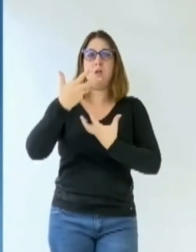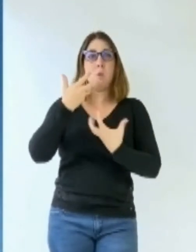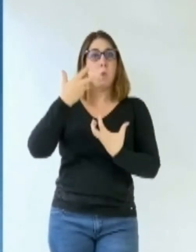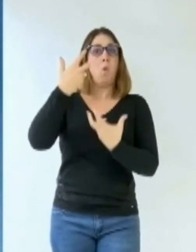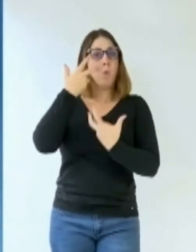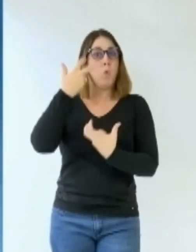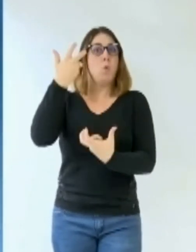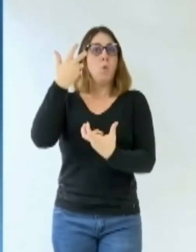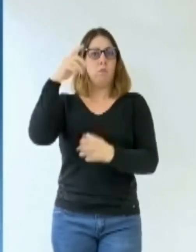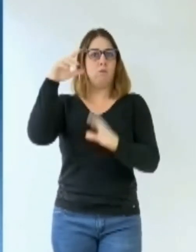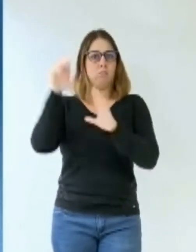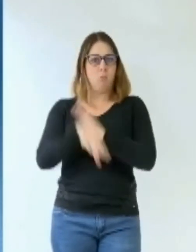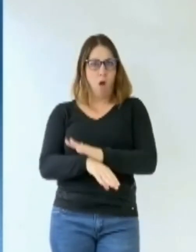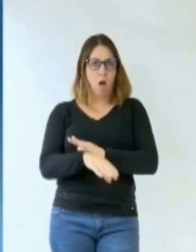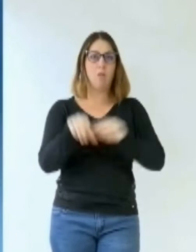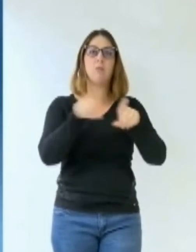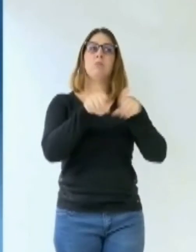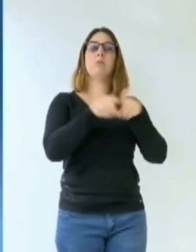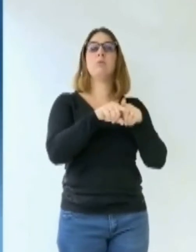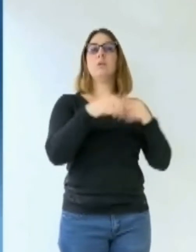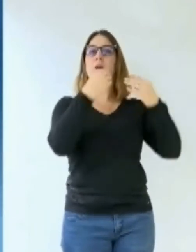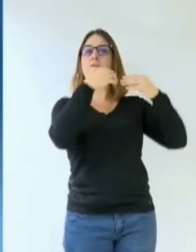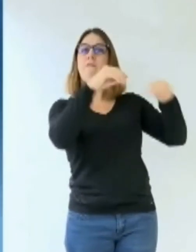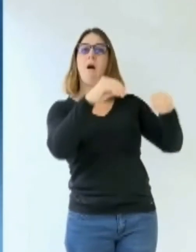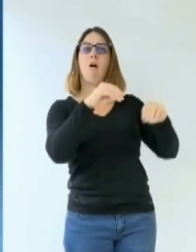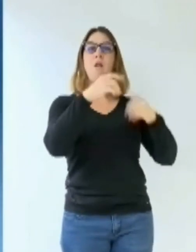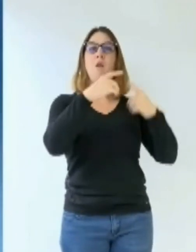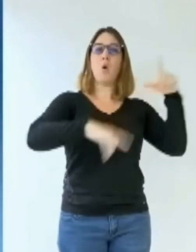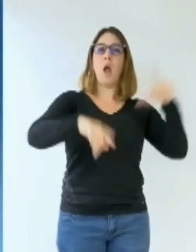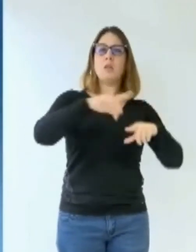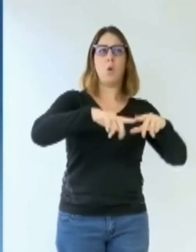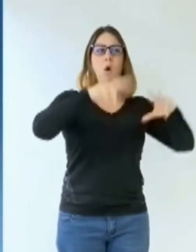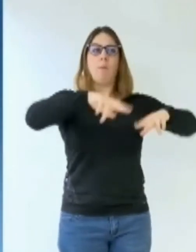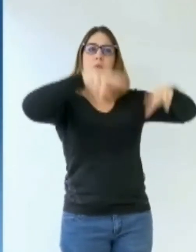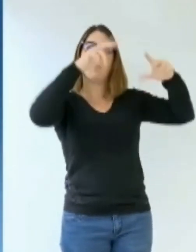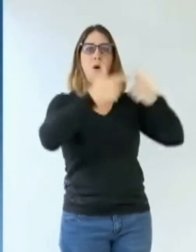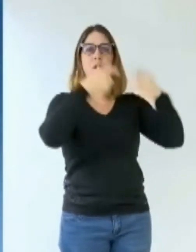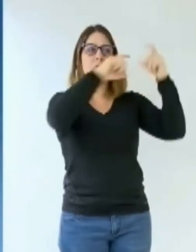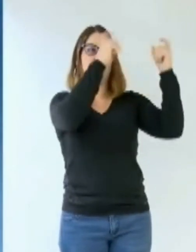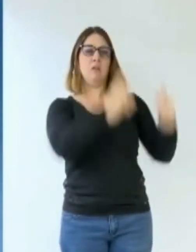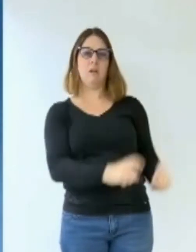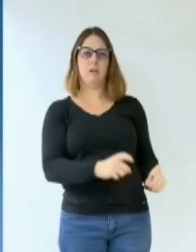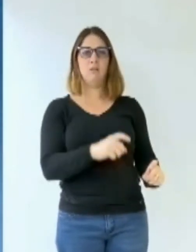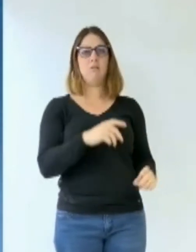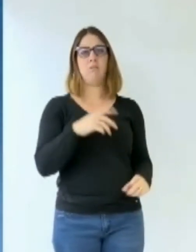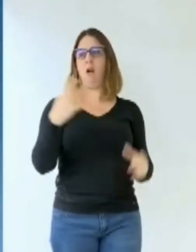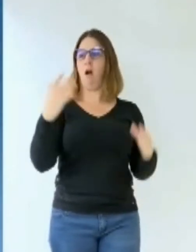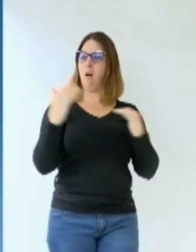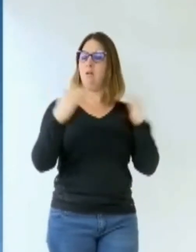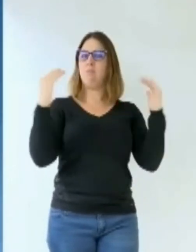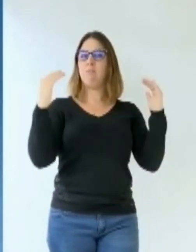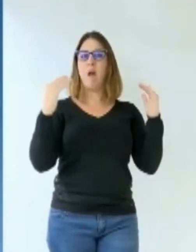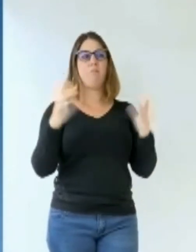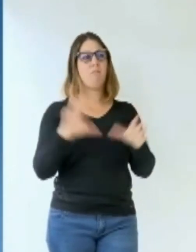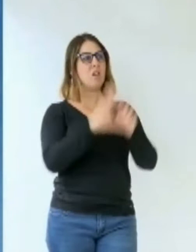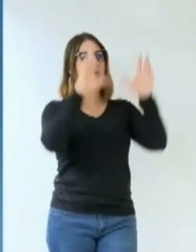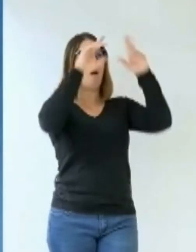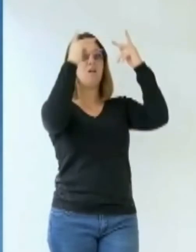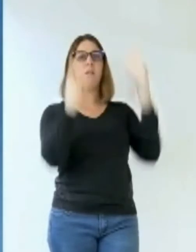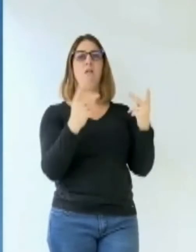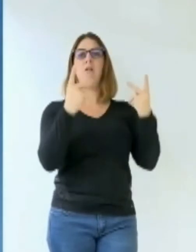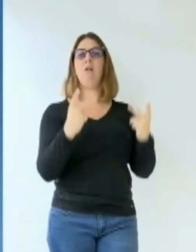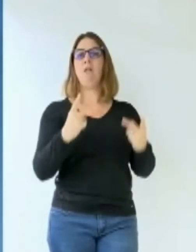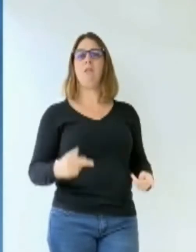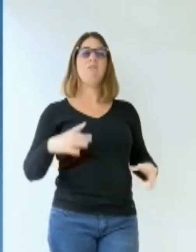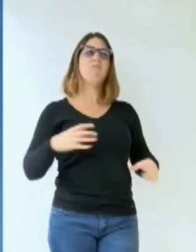sur la valeur des biens immobiliers. Nous déplorons, comme tous les Grenoblois, cette mauvaise image de la ville. Nous regrettons que Grenoble